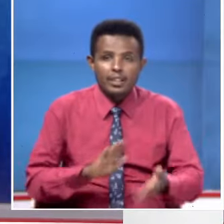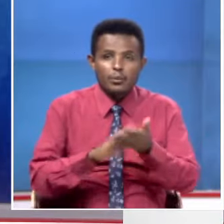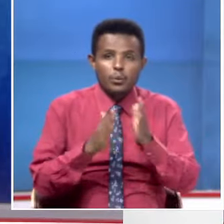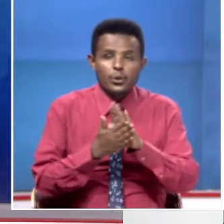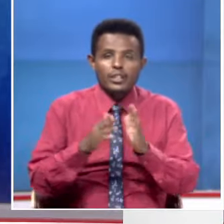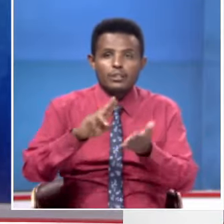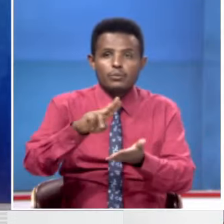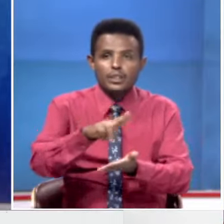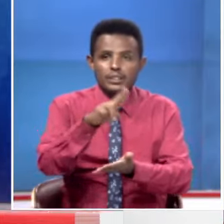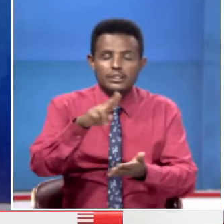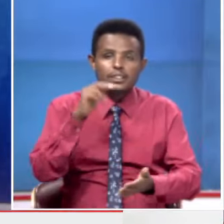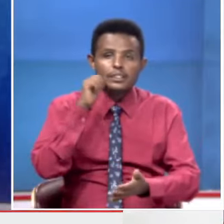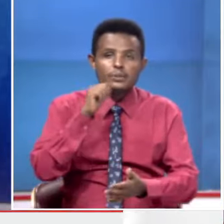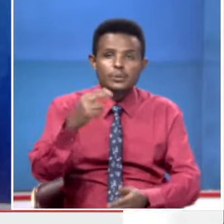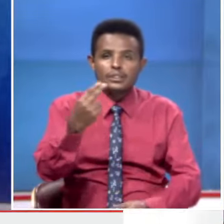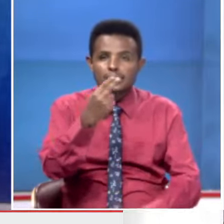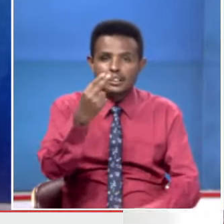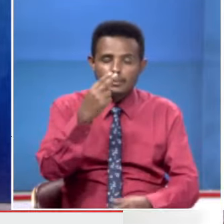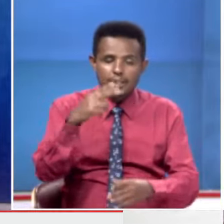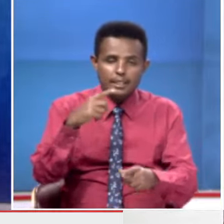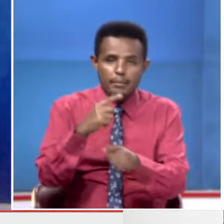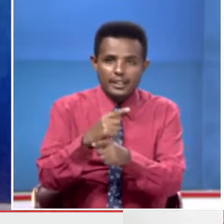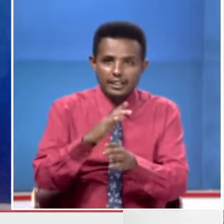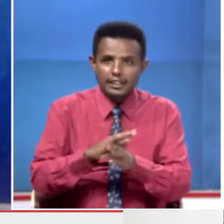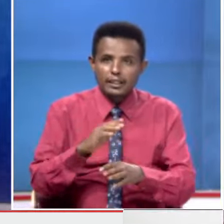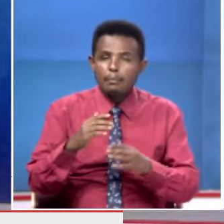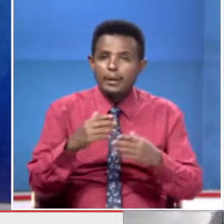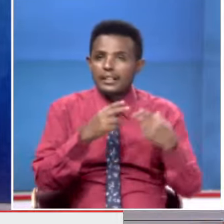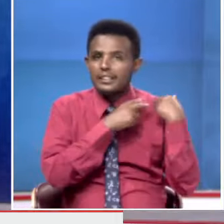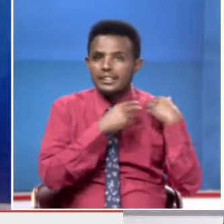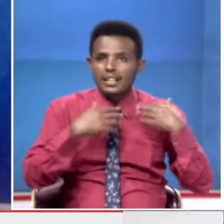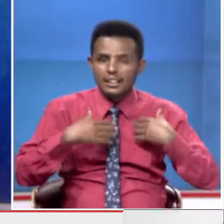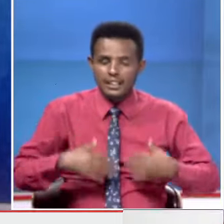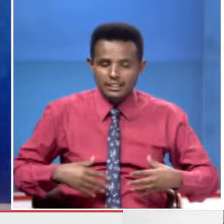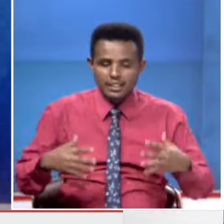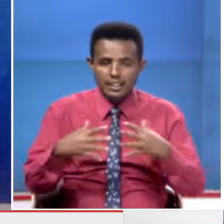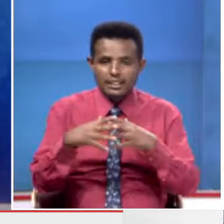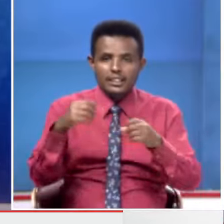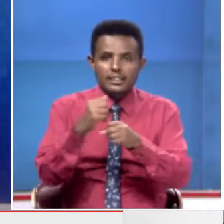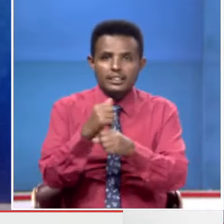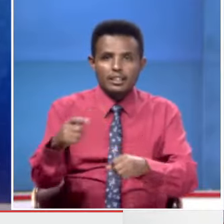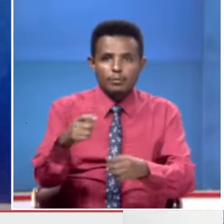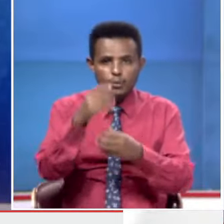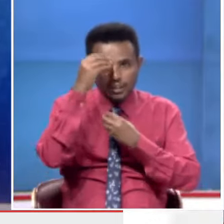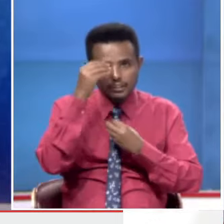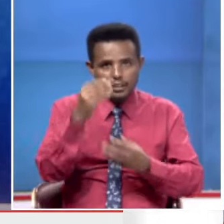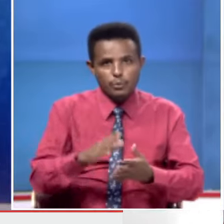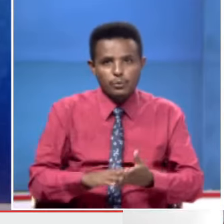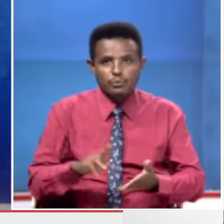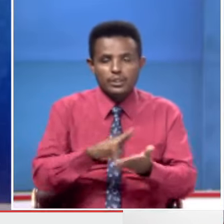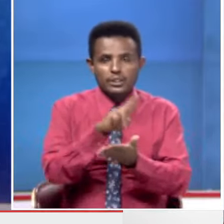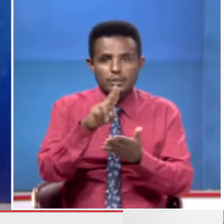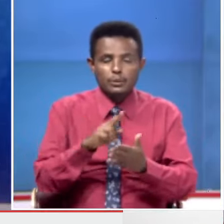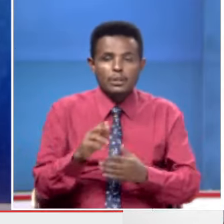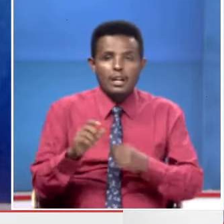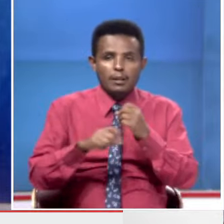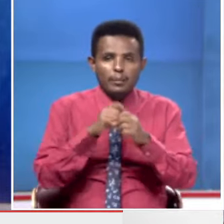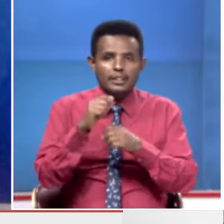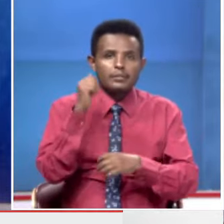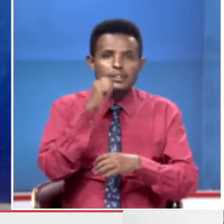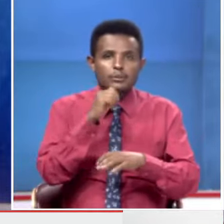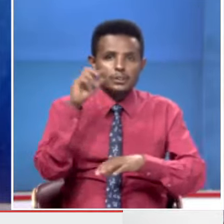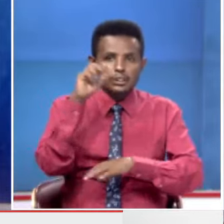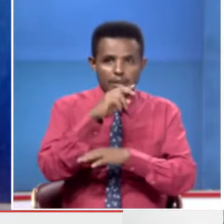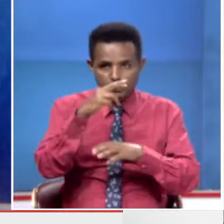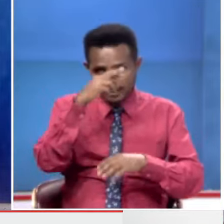ጎንደር ዩኒቨርሲቲ የሴቶችን ተጠቃሚነት ለማረጋገጥ ከባለድርሻ አካላት ጋር እየሰራ መሆኑን አስታወቀ። ዩኒቨርሲቲው ዓለም አቀፍ የሴቶች ቀንን ምክንያት